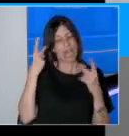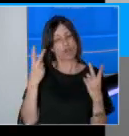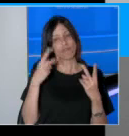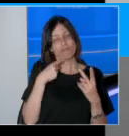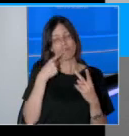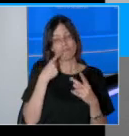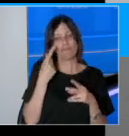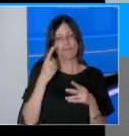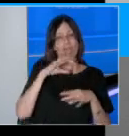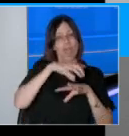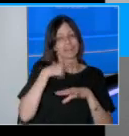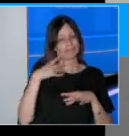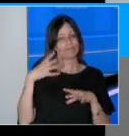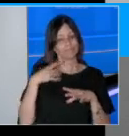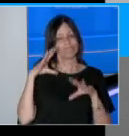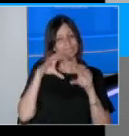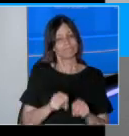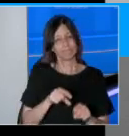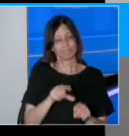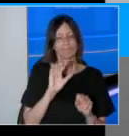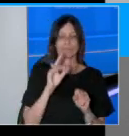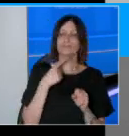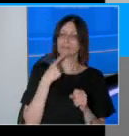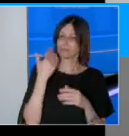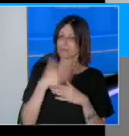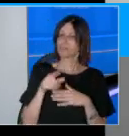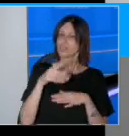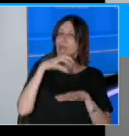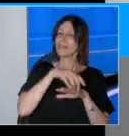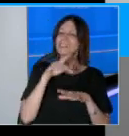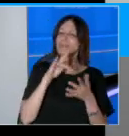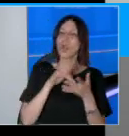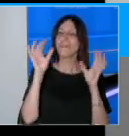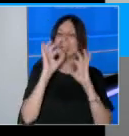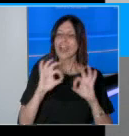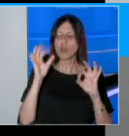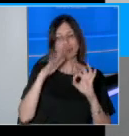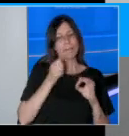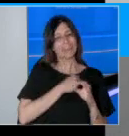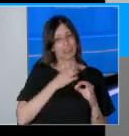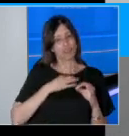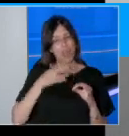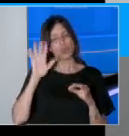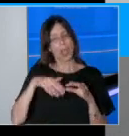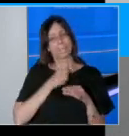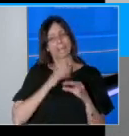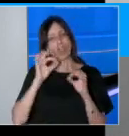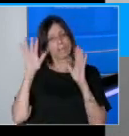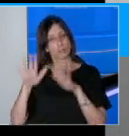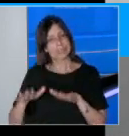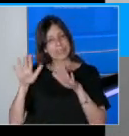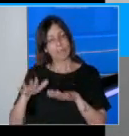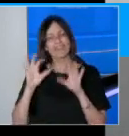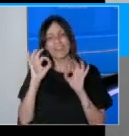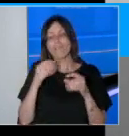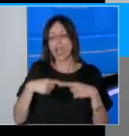ובוודאי, בכל השנה, אבל בוודאי ביום הזה חשוב להזכיר שהר הבית בידינו. ארנון, אתה יודע, בסופו של דבר הר הבית הוא מקום שהוא קדוש גם לדת שלנו, גם לדת המוסלמית, ואנחנו רואים דווקא